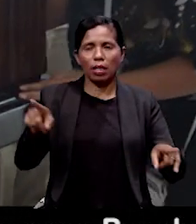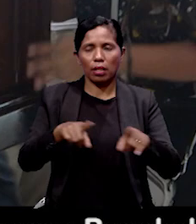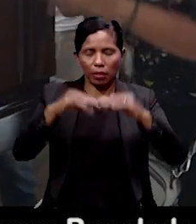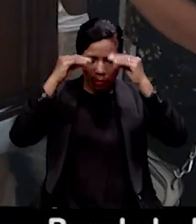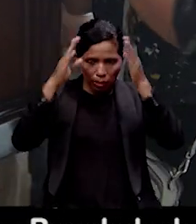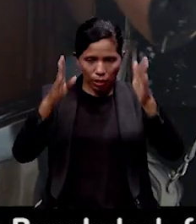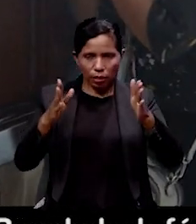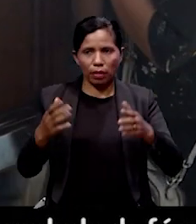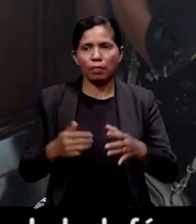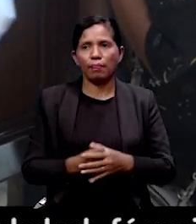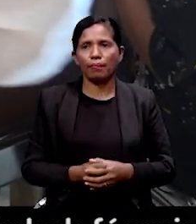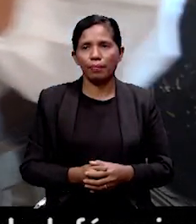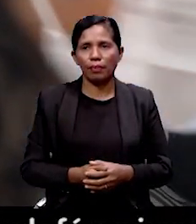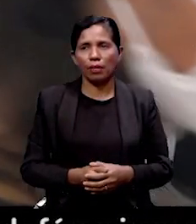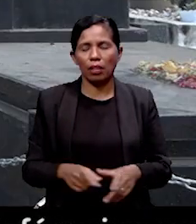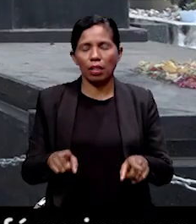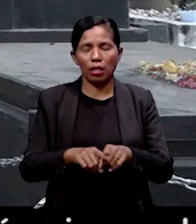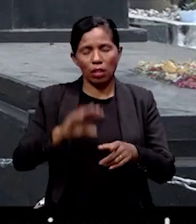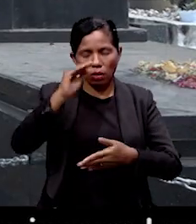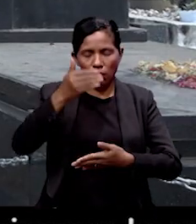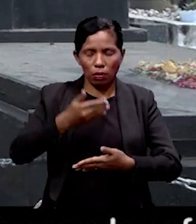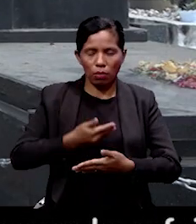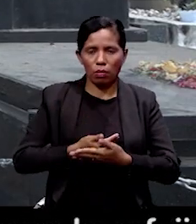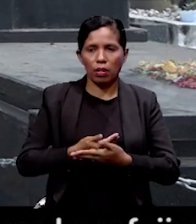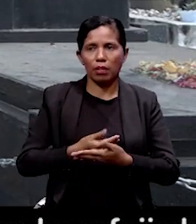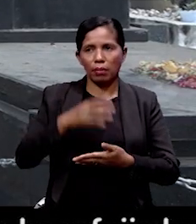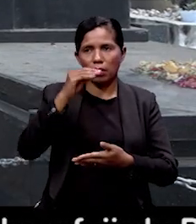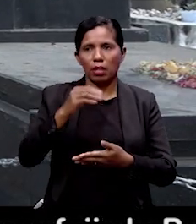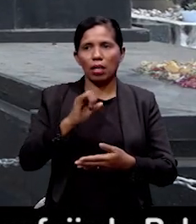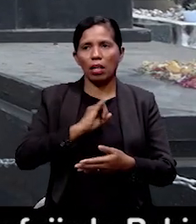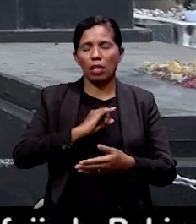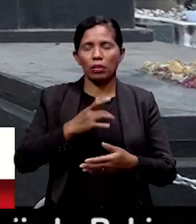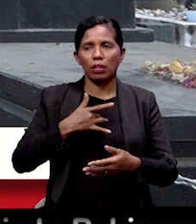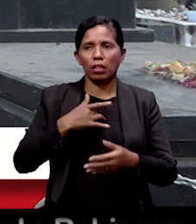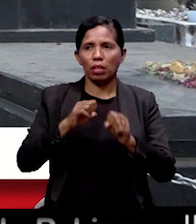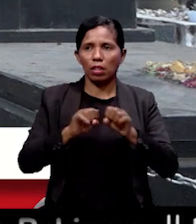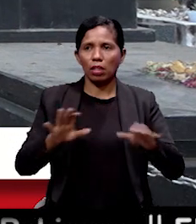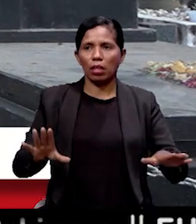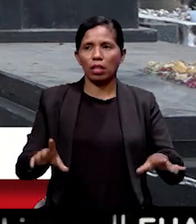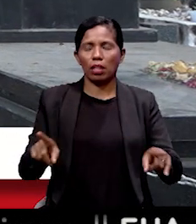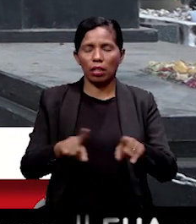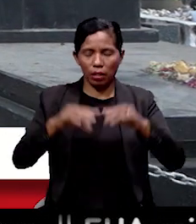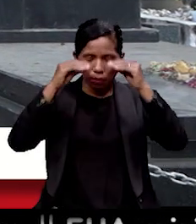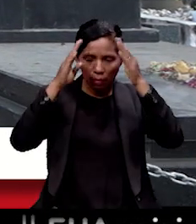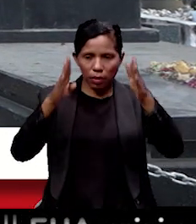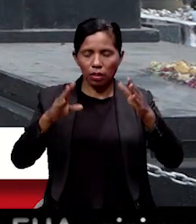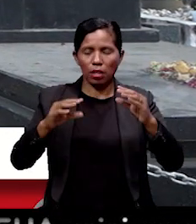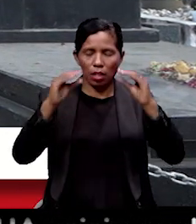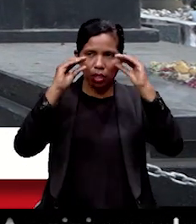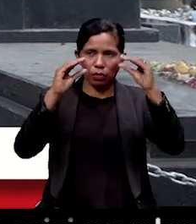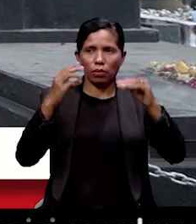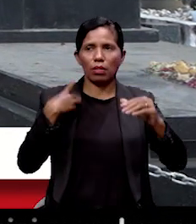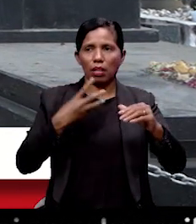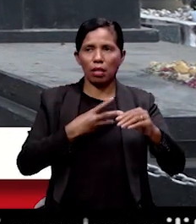nilet. Soan mana senti lakon, lakon aman dan nebe. Hanesan aman, hanesan mestri nebe iduka ami siki, to